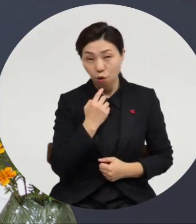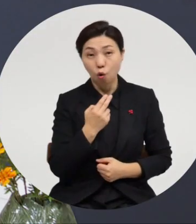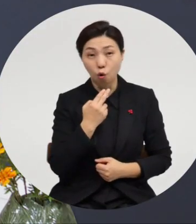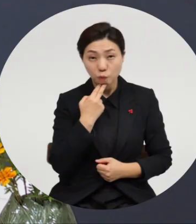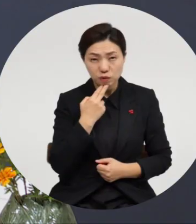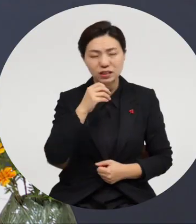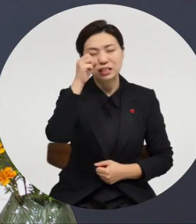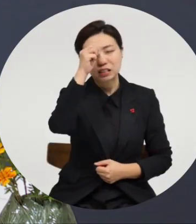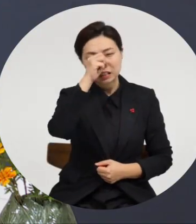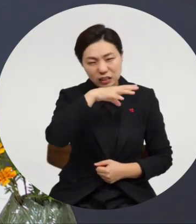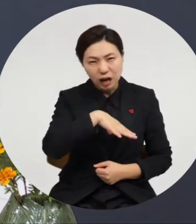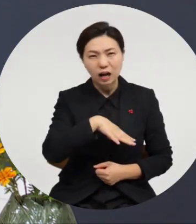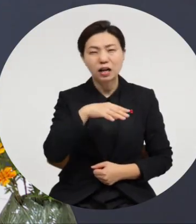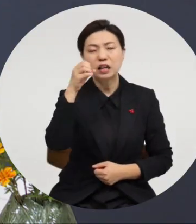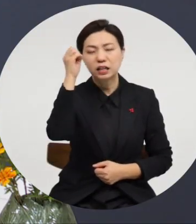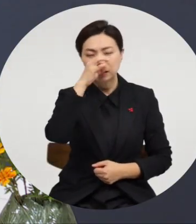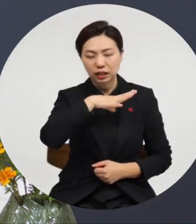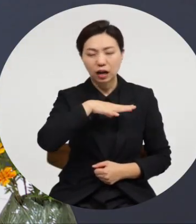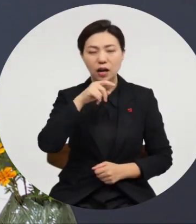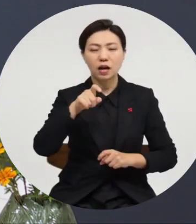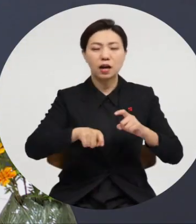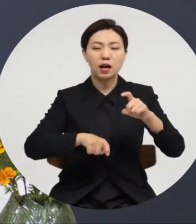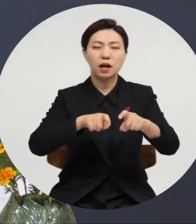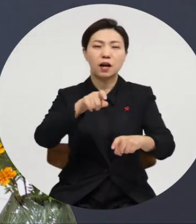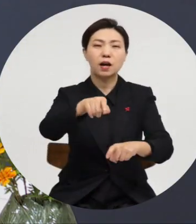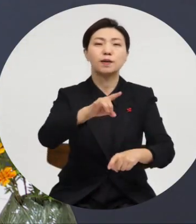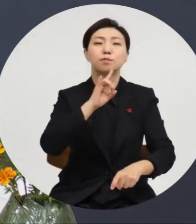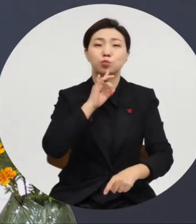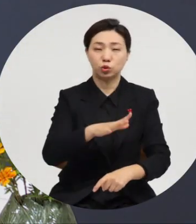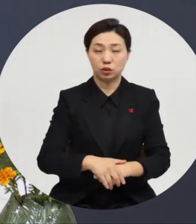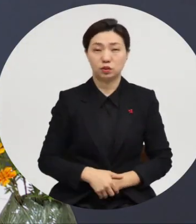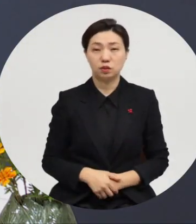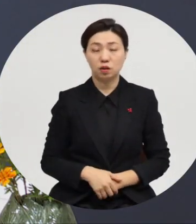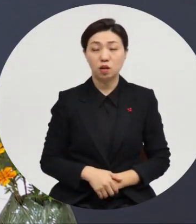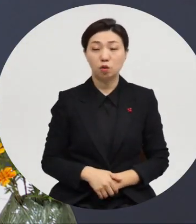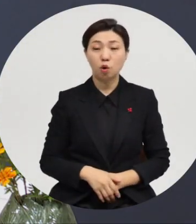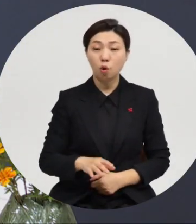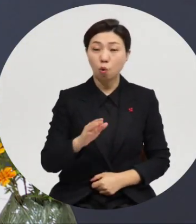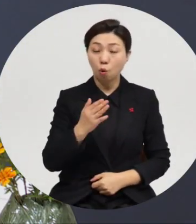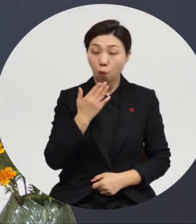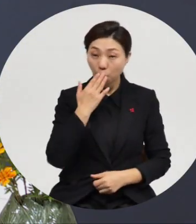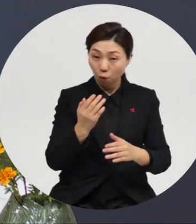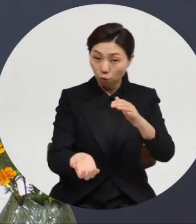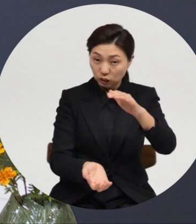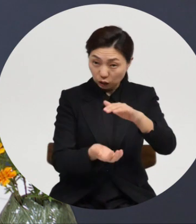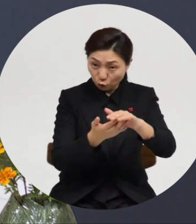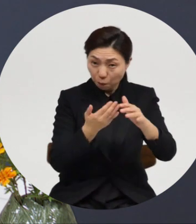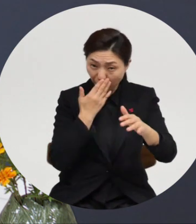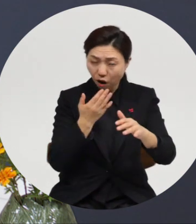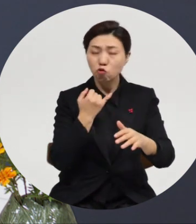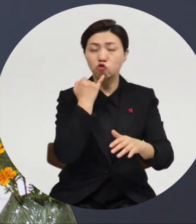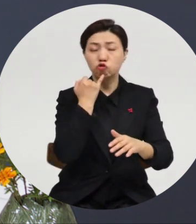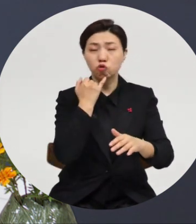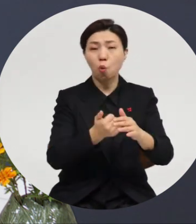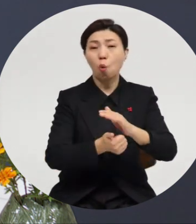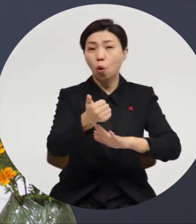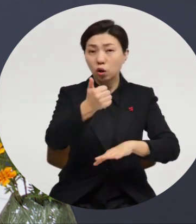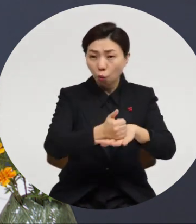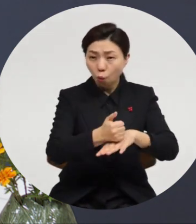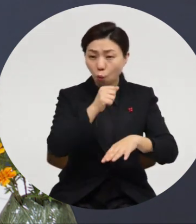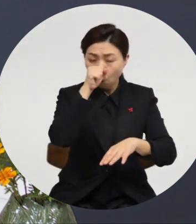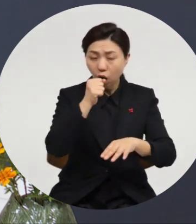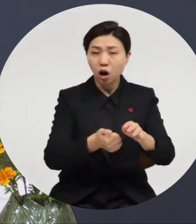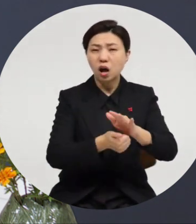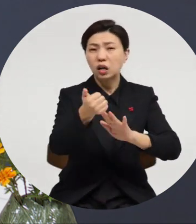그래서 집착이 없이 다만 할 뿐이다. 이런 얘기예요. 그럼 되면 좋고 안 돼도